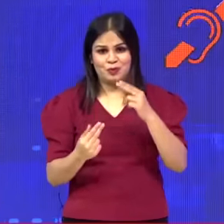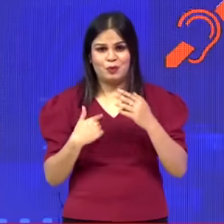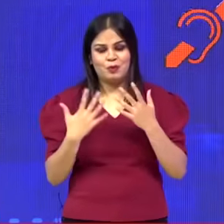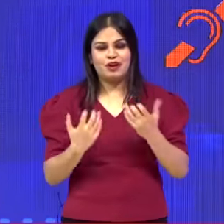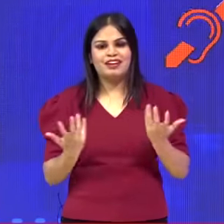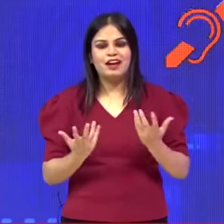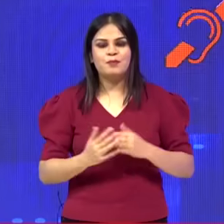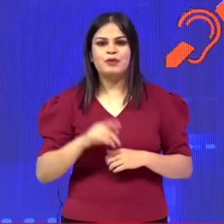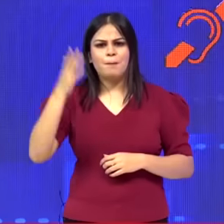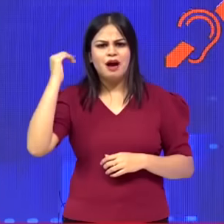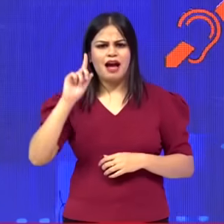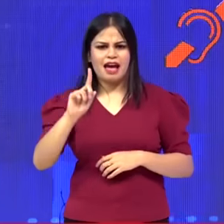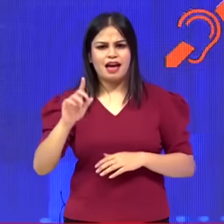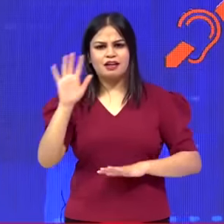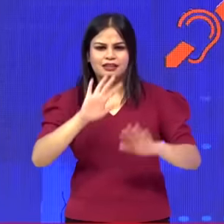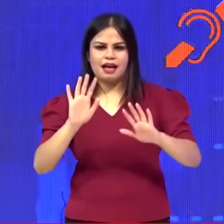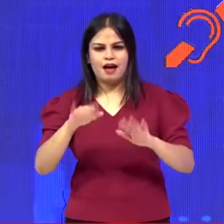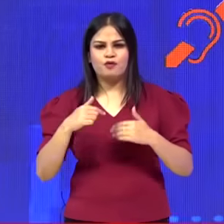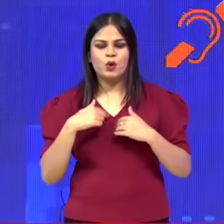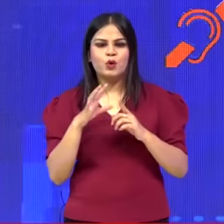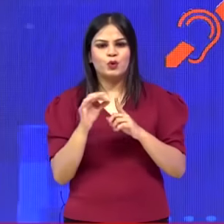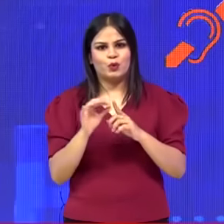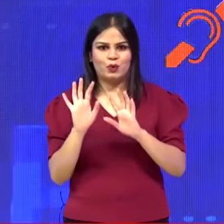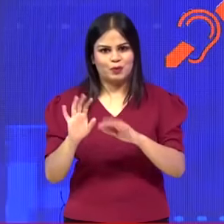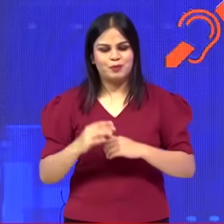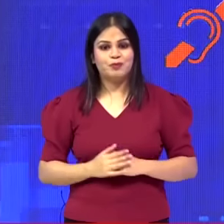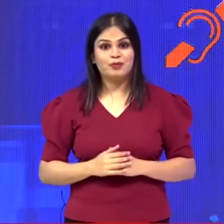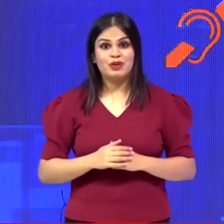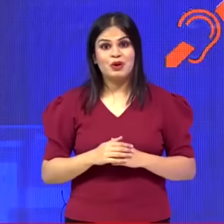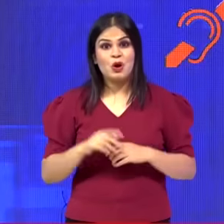नहीं, हम एक शो कर रहे थे जुम्मा चुम्मा, और